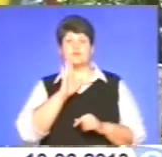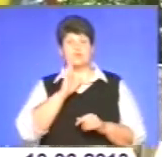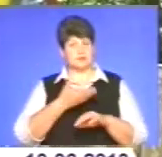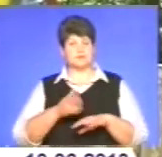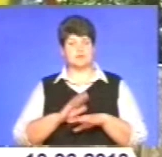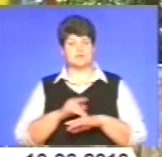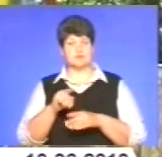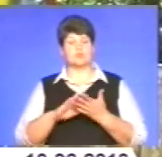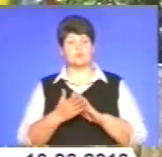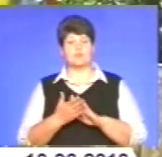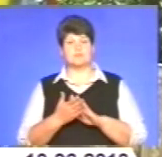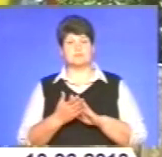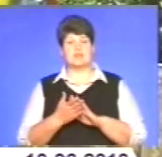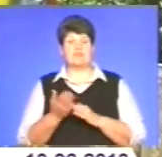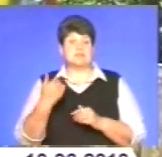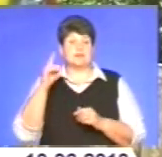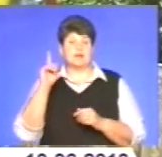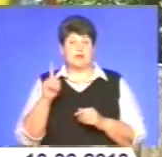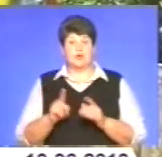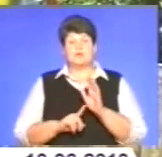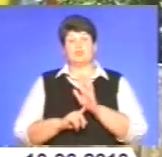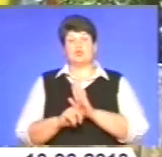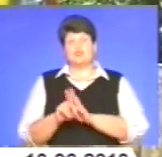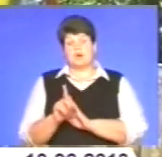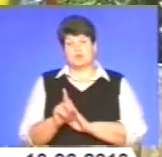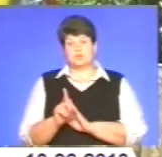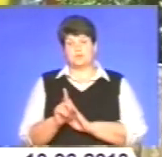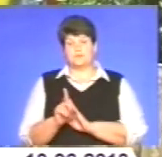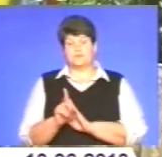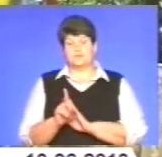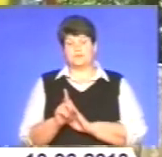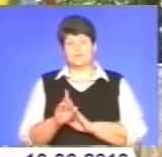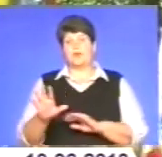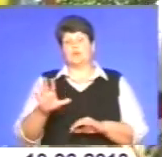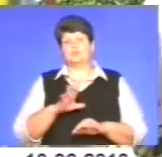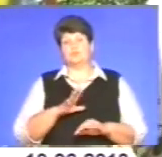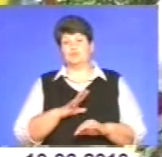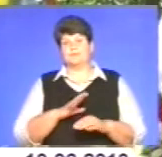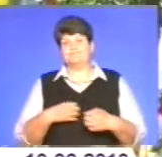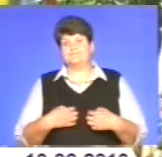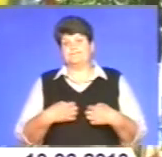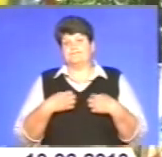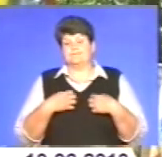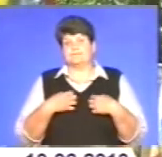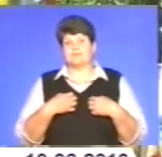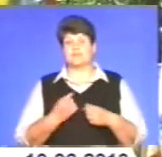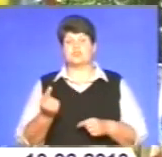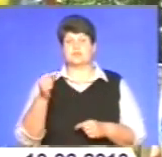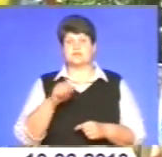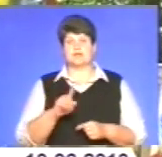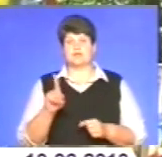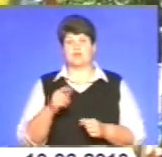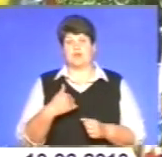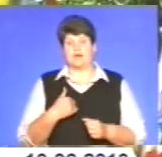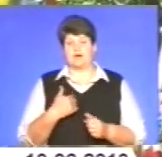умовах? Ви знаєте, ну спочатку ніби було дещо лячно через те, що я